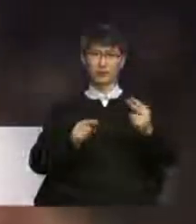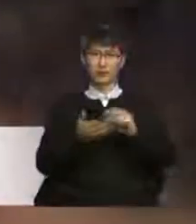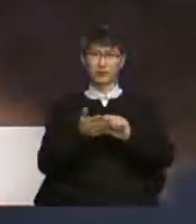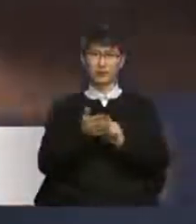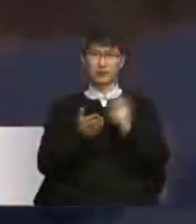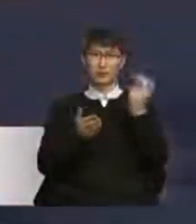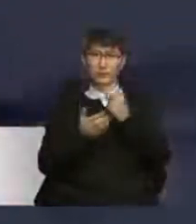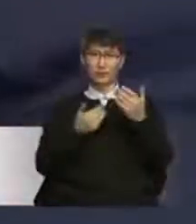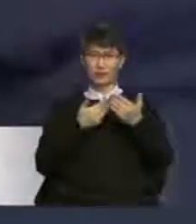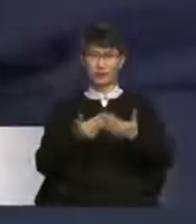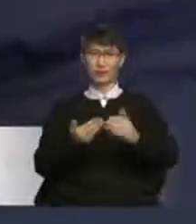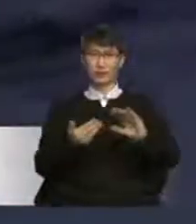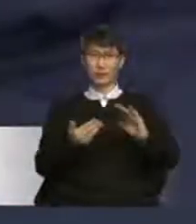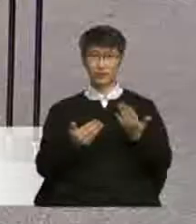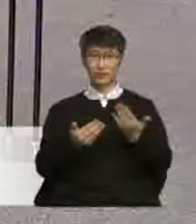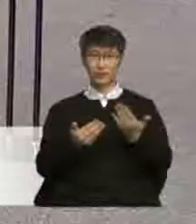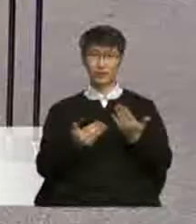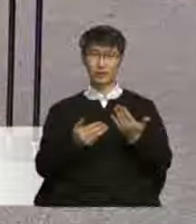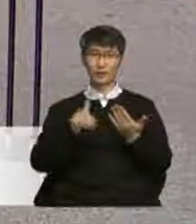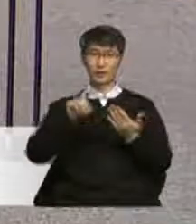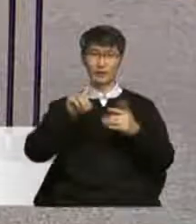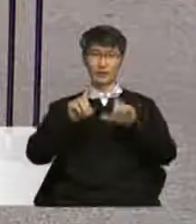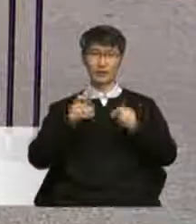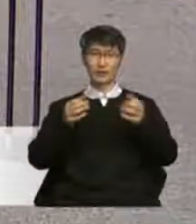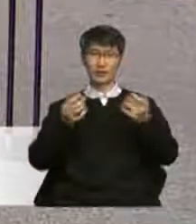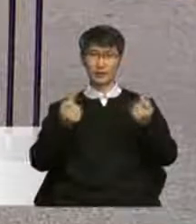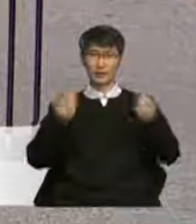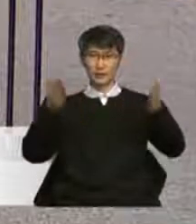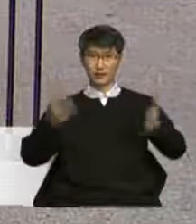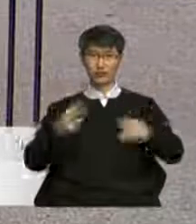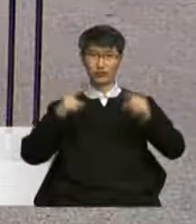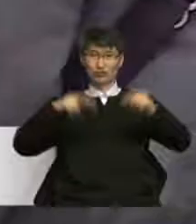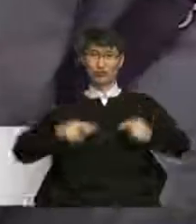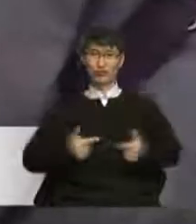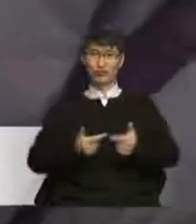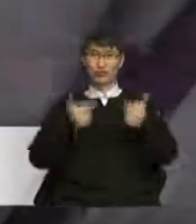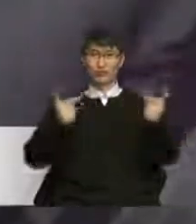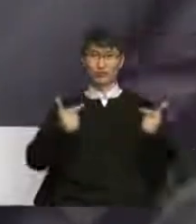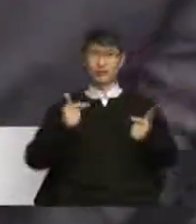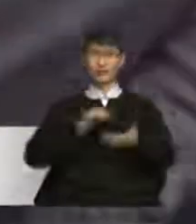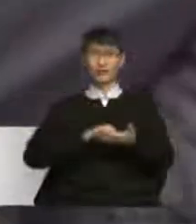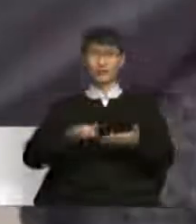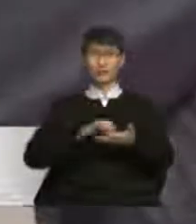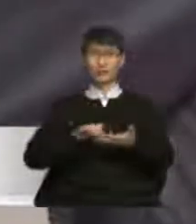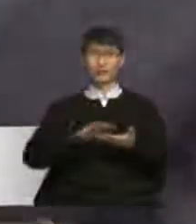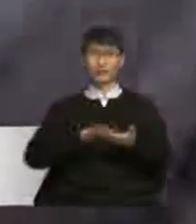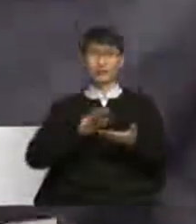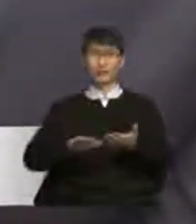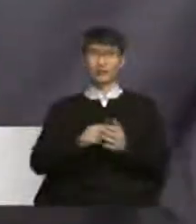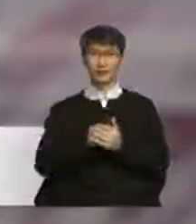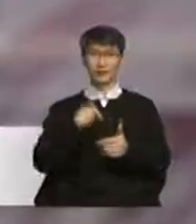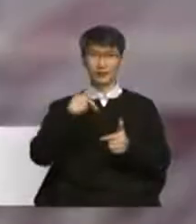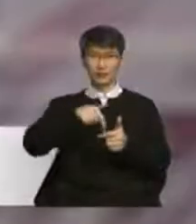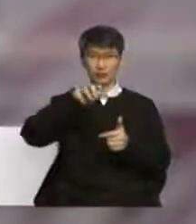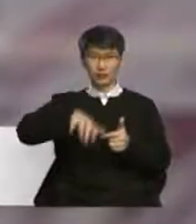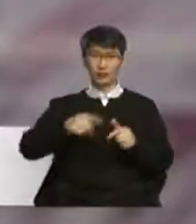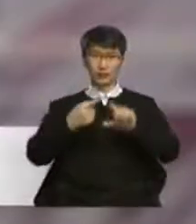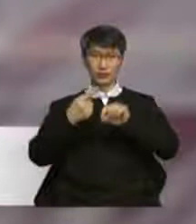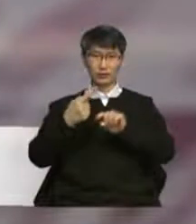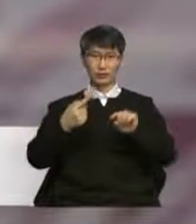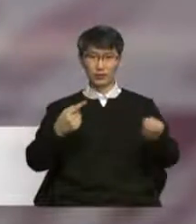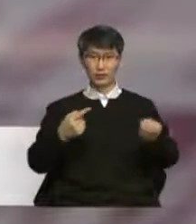여건의 검사가 진행 됐으며 이는 11월 같은 기간에 비해 2배 넘게 증가한 수치입니다 한편 관광부 는 지난